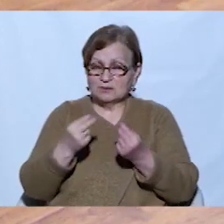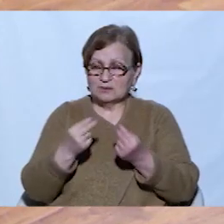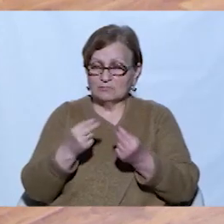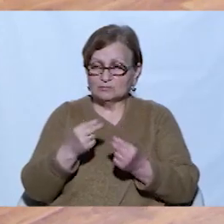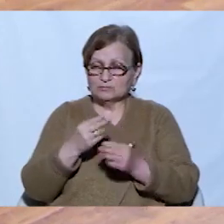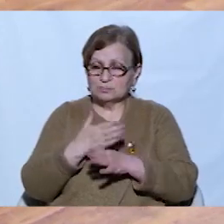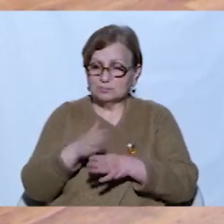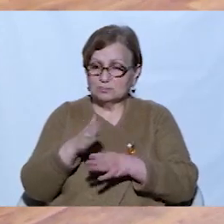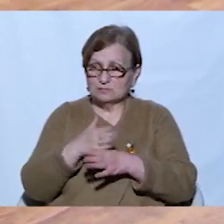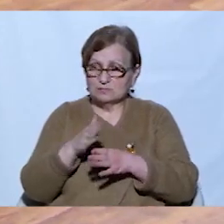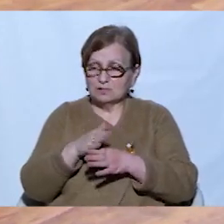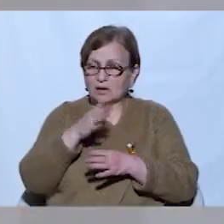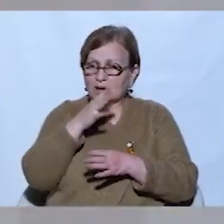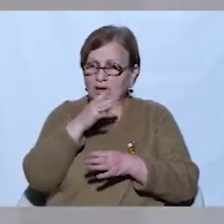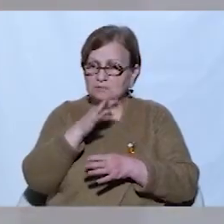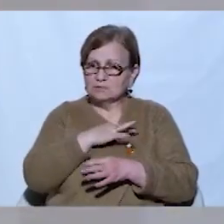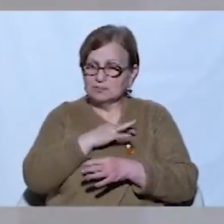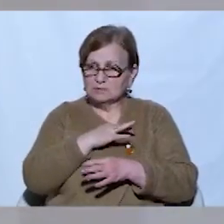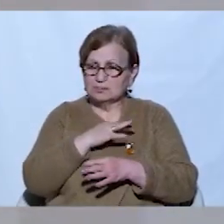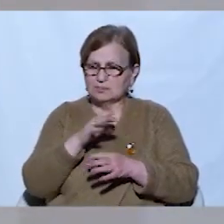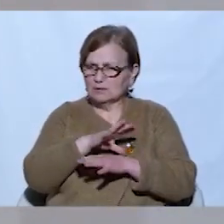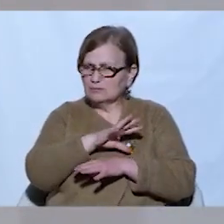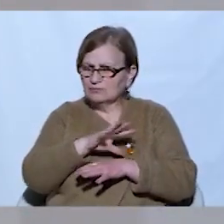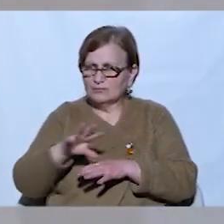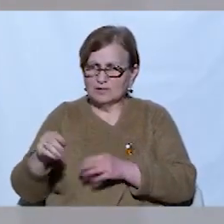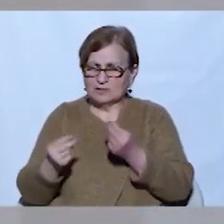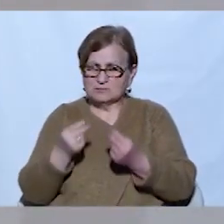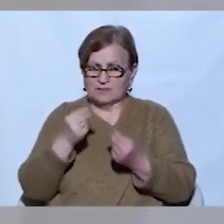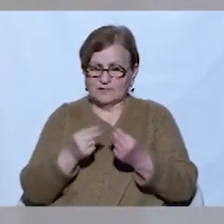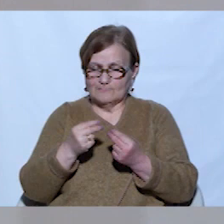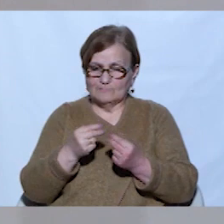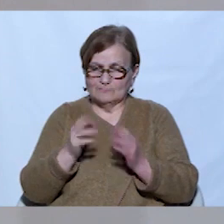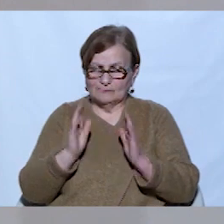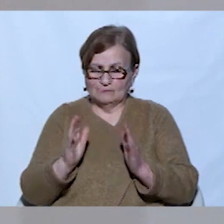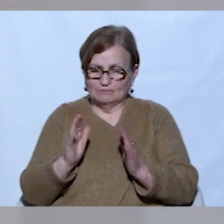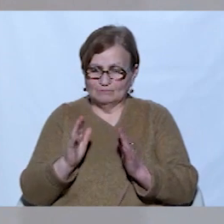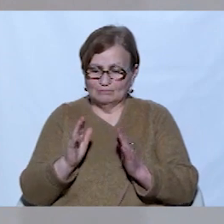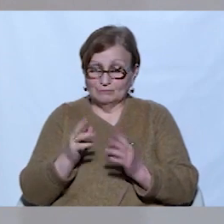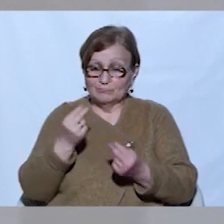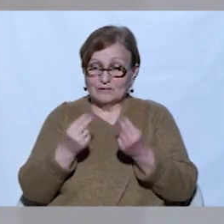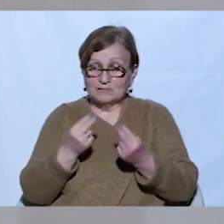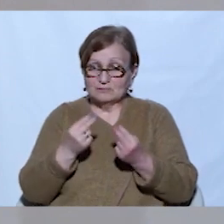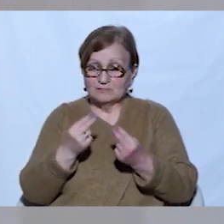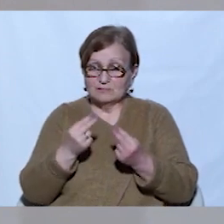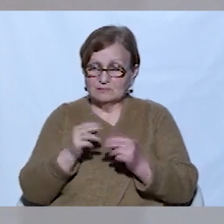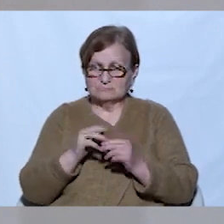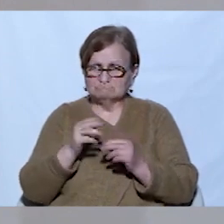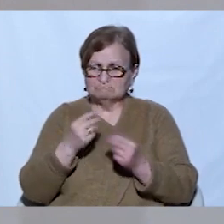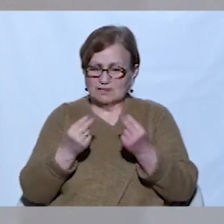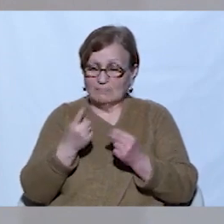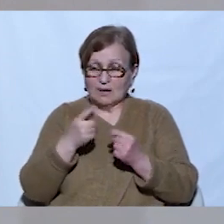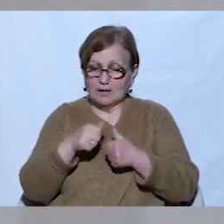ეტაპობრივად ასაკის მიუხედავად, ანუ ეს სათამაშოები ჩემთვის მარტო თამაშის საფუძველი არ არის